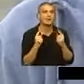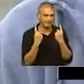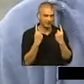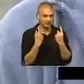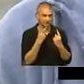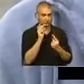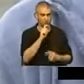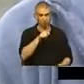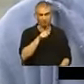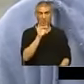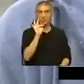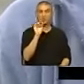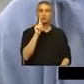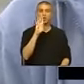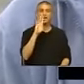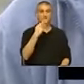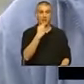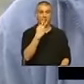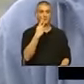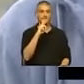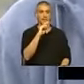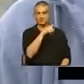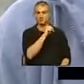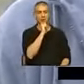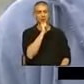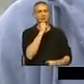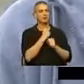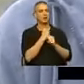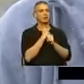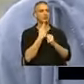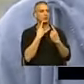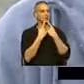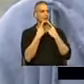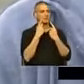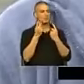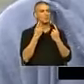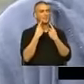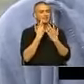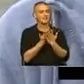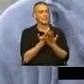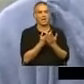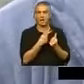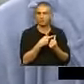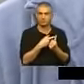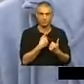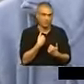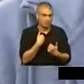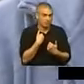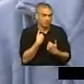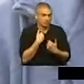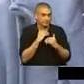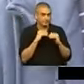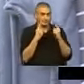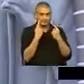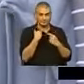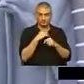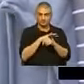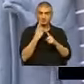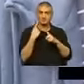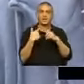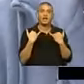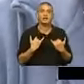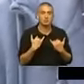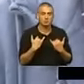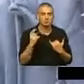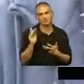של השופטת ובה פרי היא מסרבת לקיים דיני ראיות אני לפחות במקרה אחד שאני מלווה עד היום